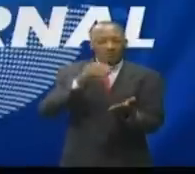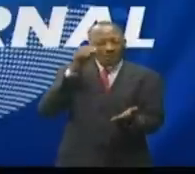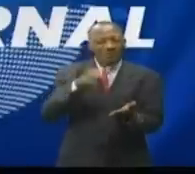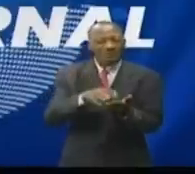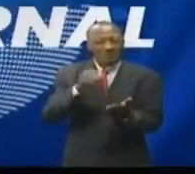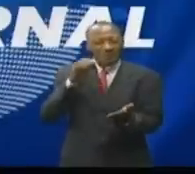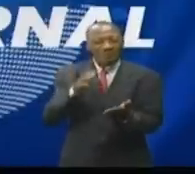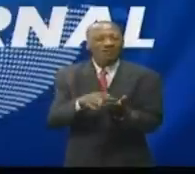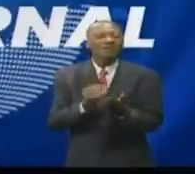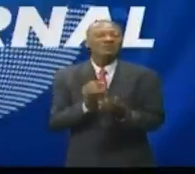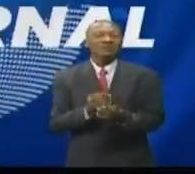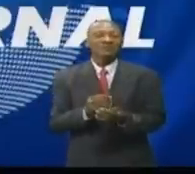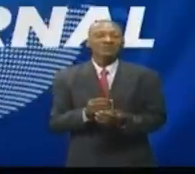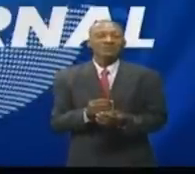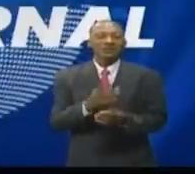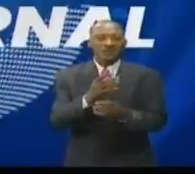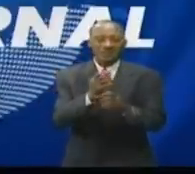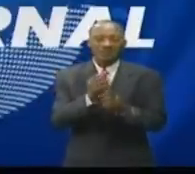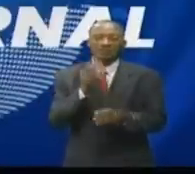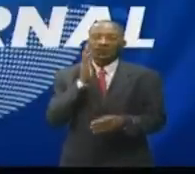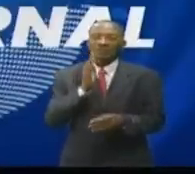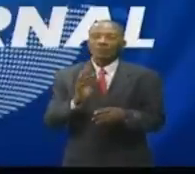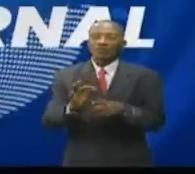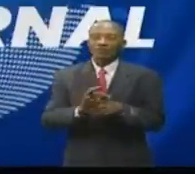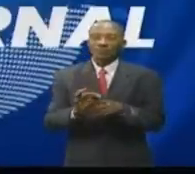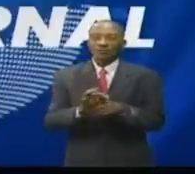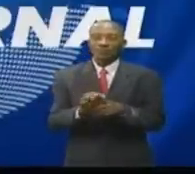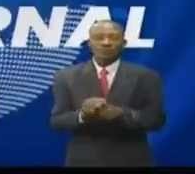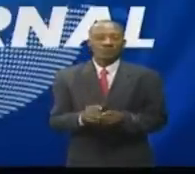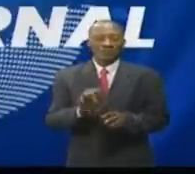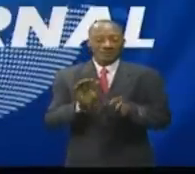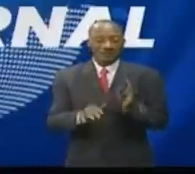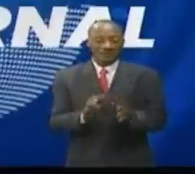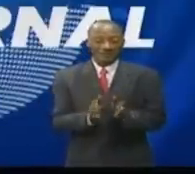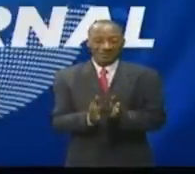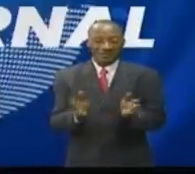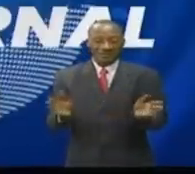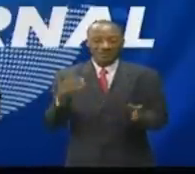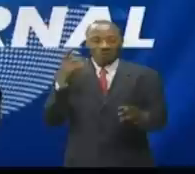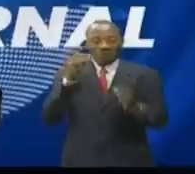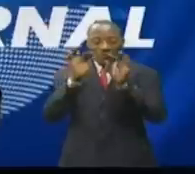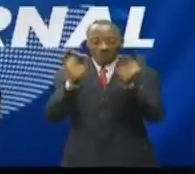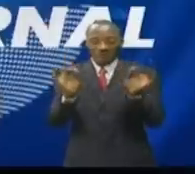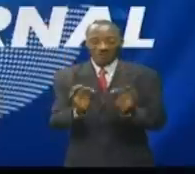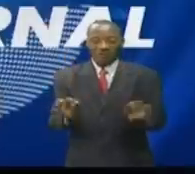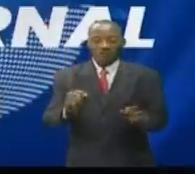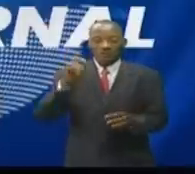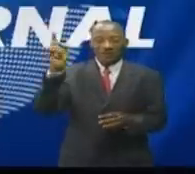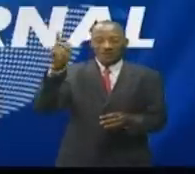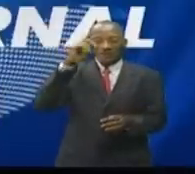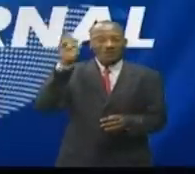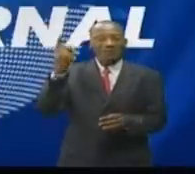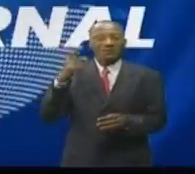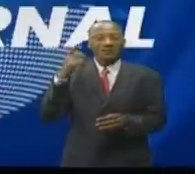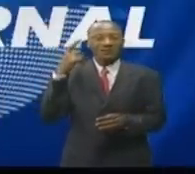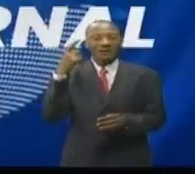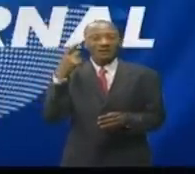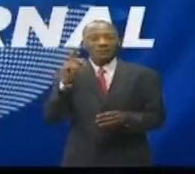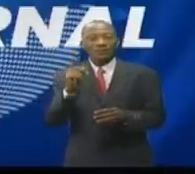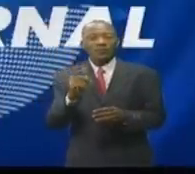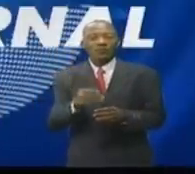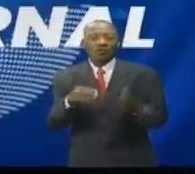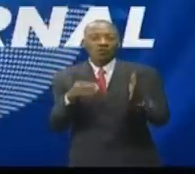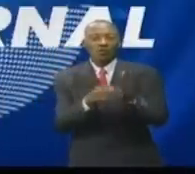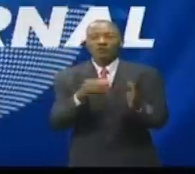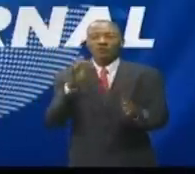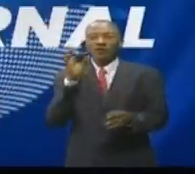Le coordonnateur pour la RDC, accompagné du secrétaire général de la Fédération internationale de la lutte contre la drogue, a visité